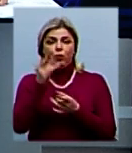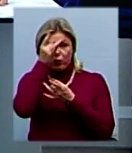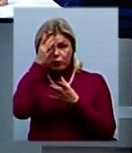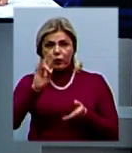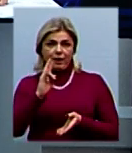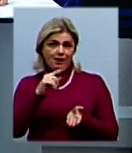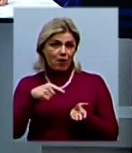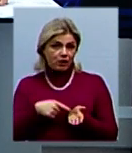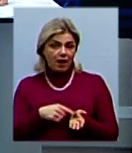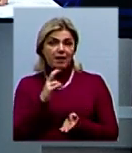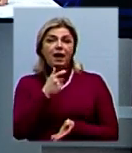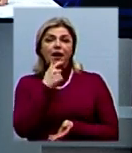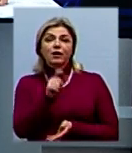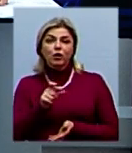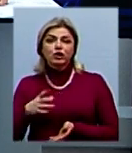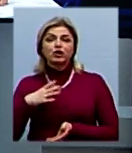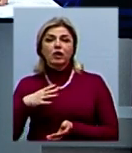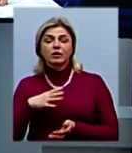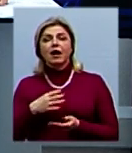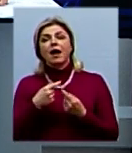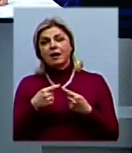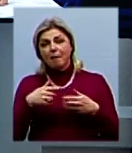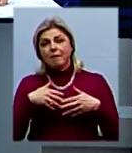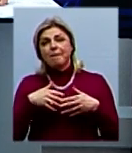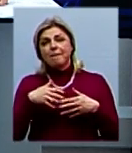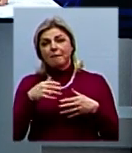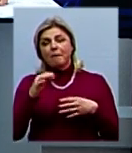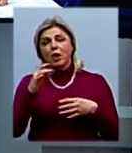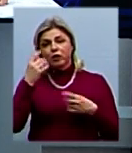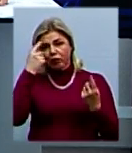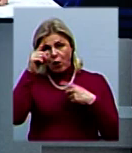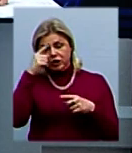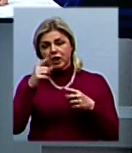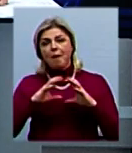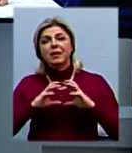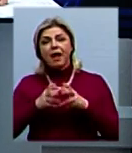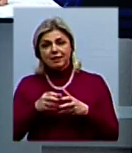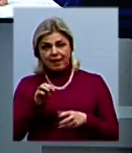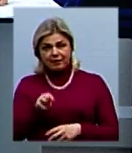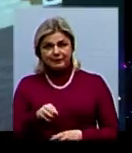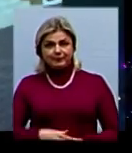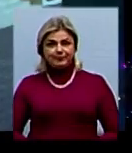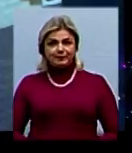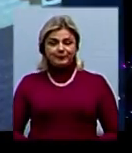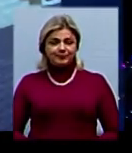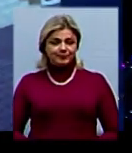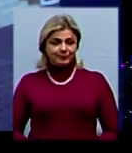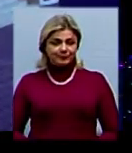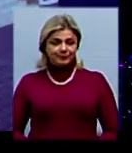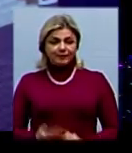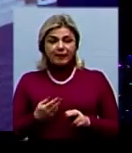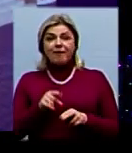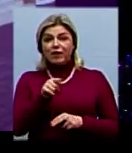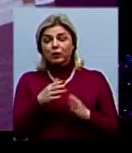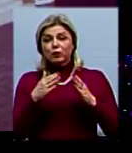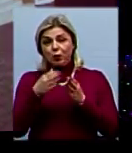Миколаєва. На глядачів очікував парад творчих планет. Як це було, бачив Олександр Гордієнко. В цьому